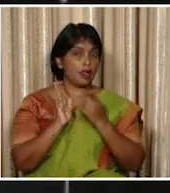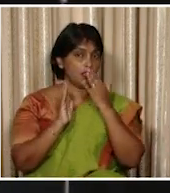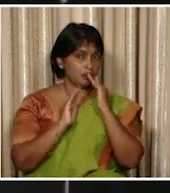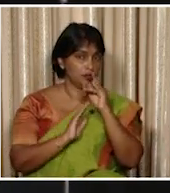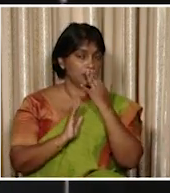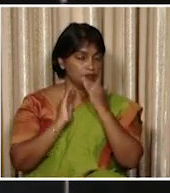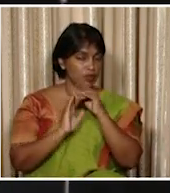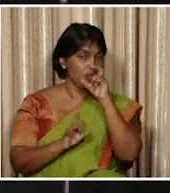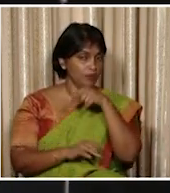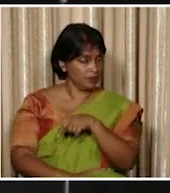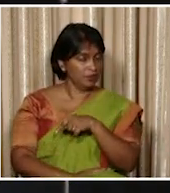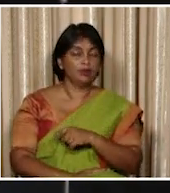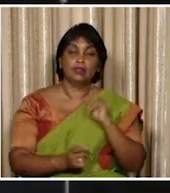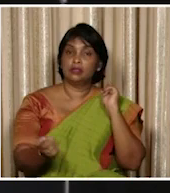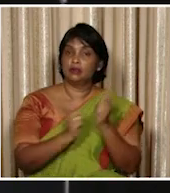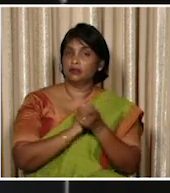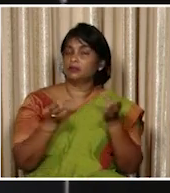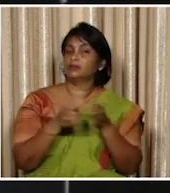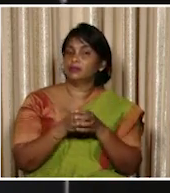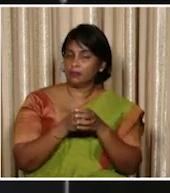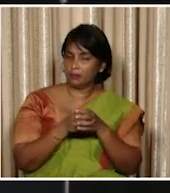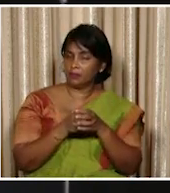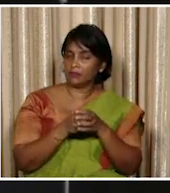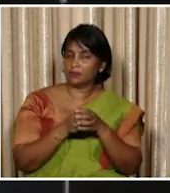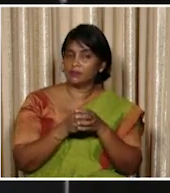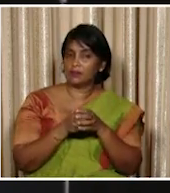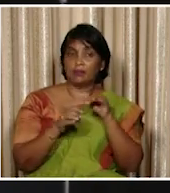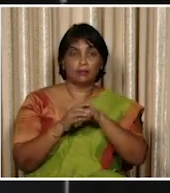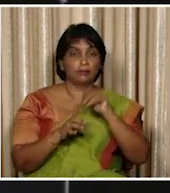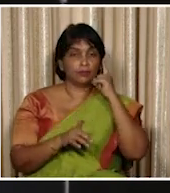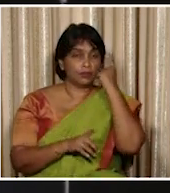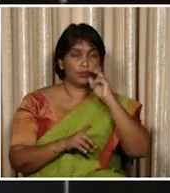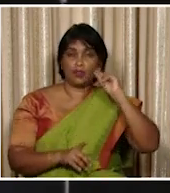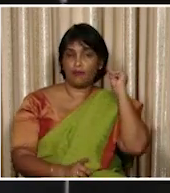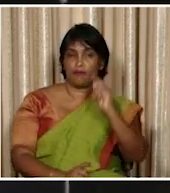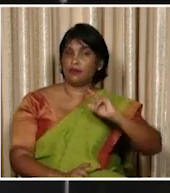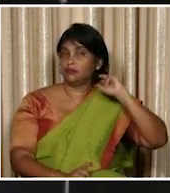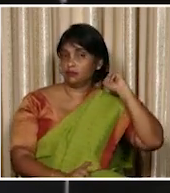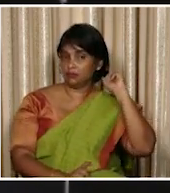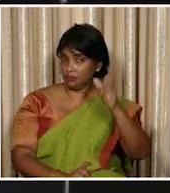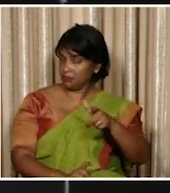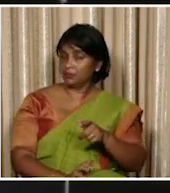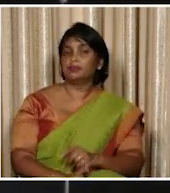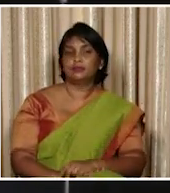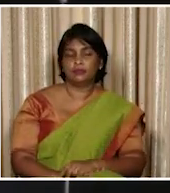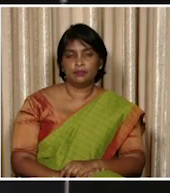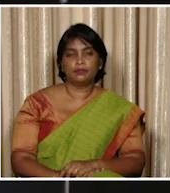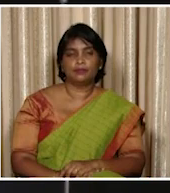வித்யாலே கிரிக்கெட் கண்டாயமே பிரவீன வேகபாண்டு யவன்னை கட்டியட்ட